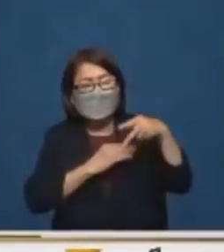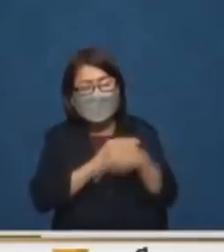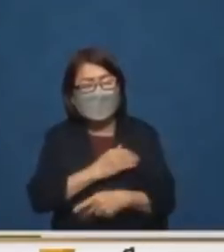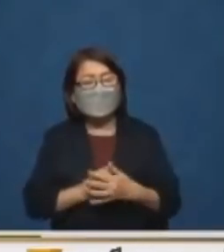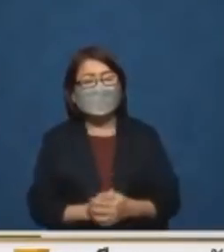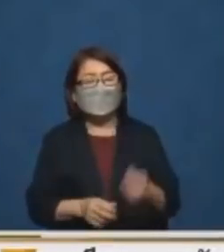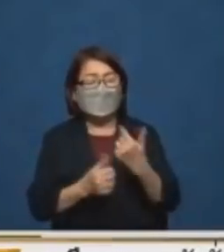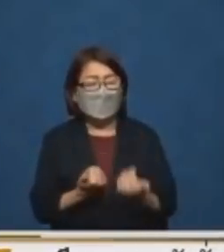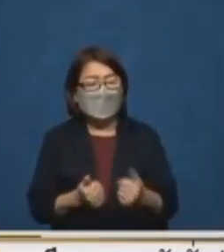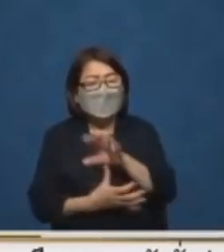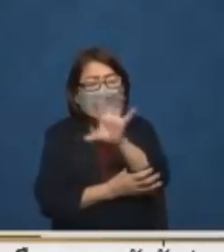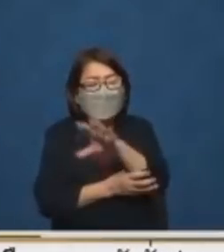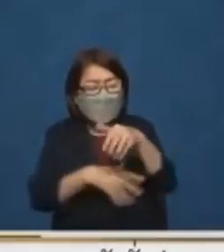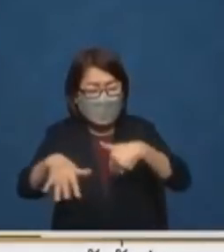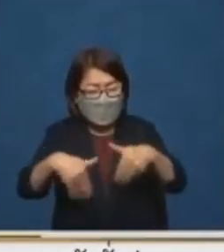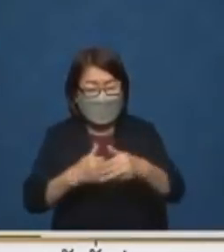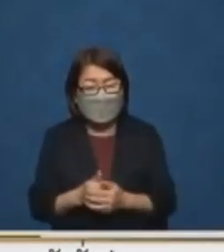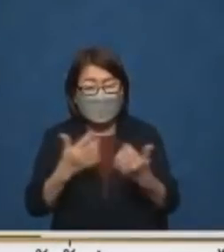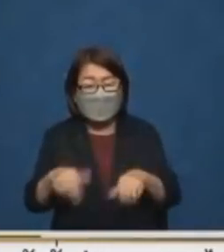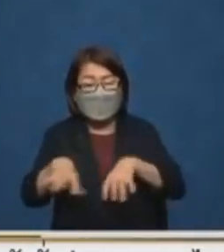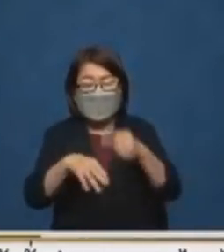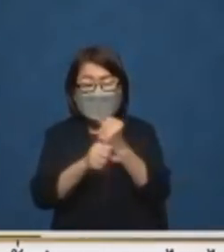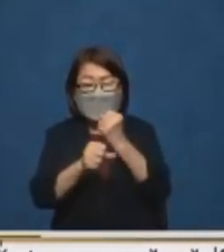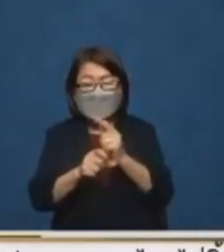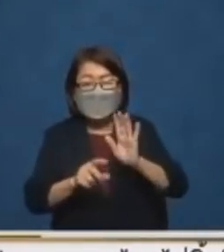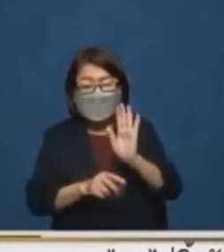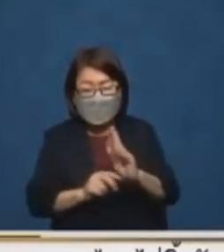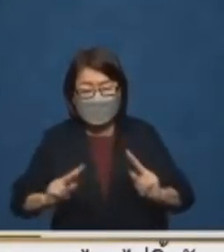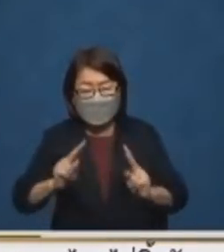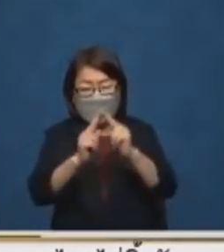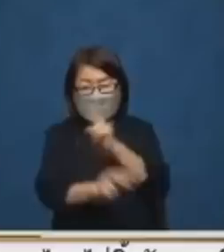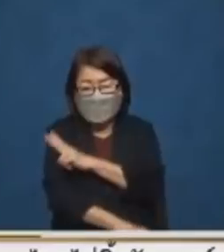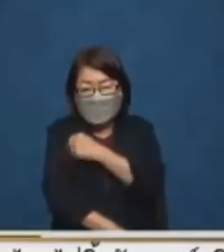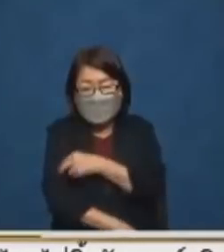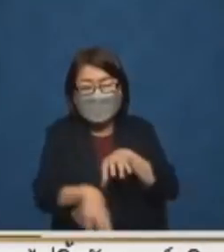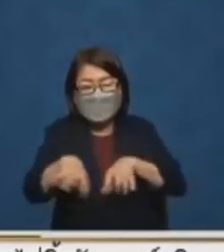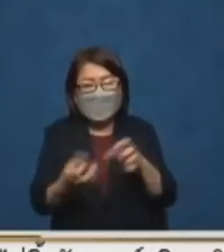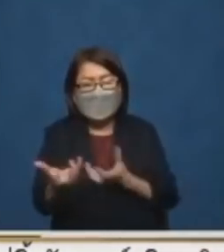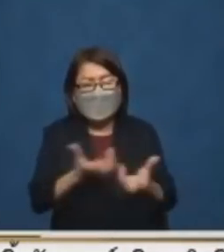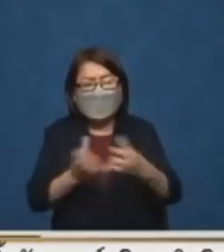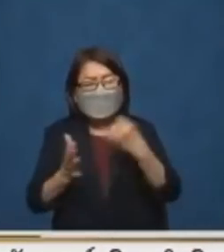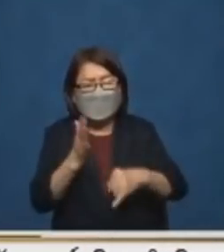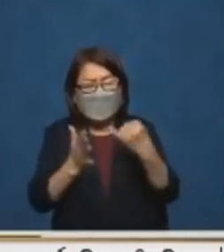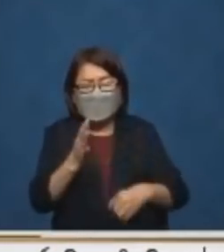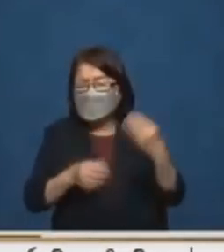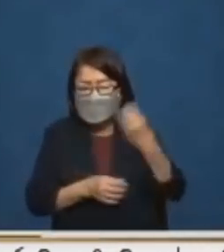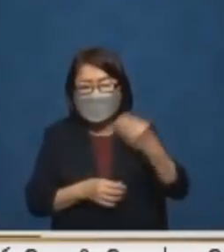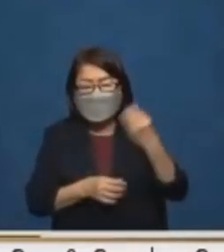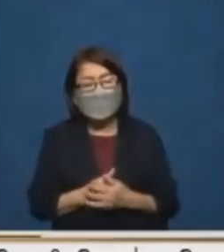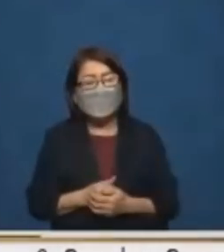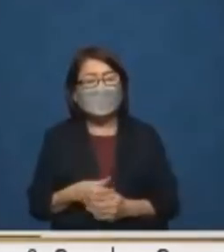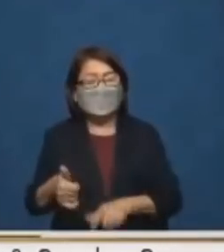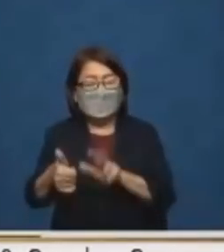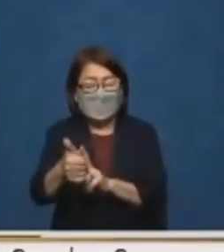maส่งผลให้การบริหารรชการกัดทวงสาสุมีความผดภาลมเหลวนอนุธ